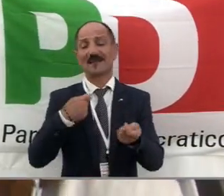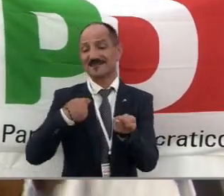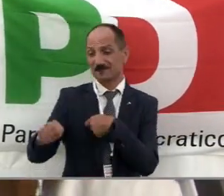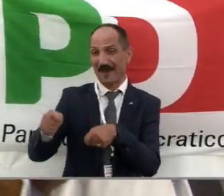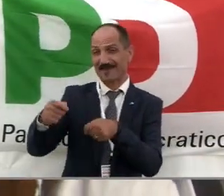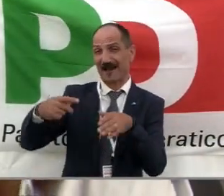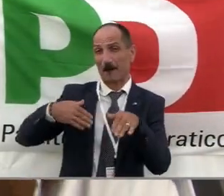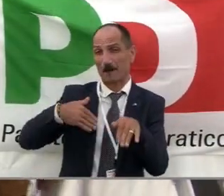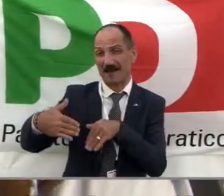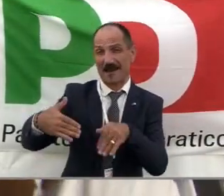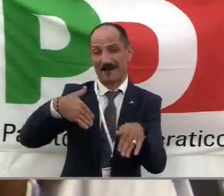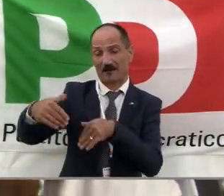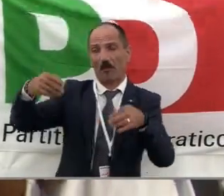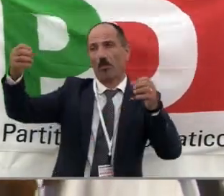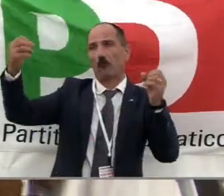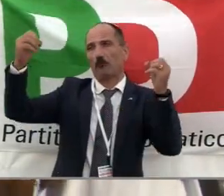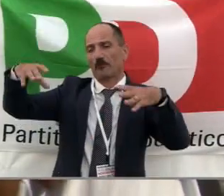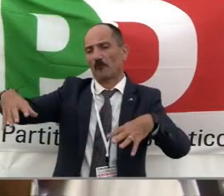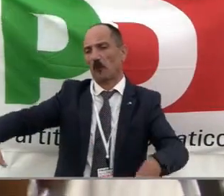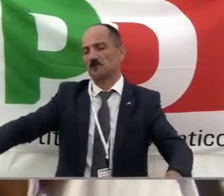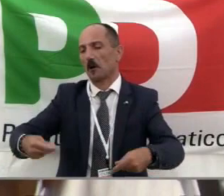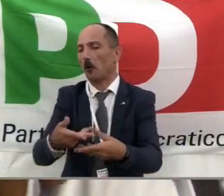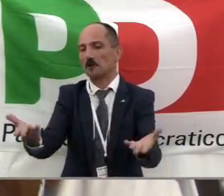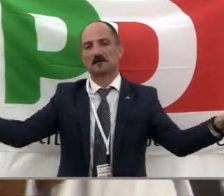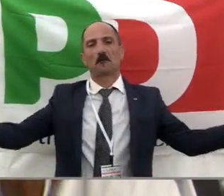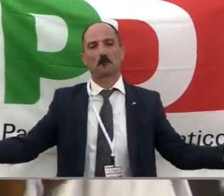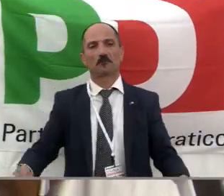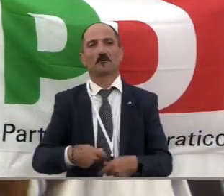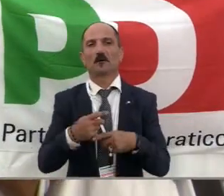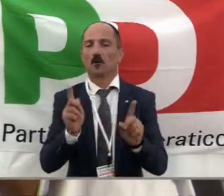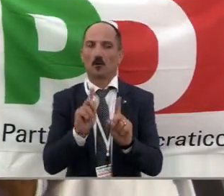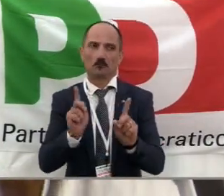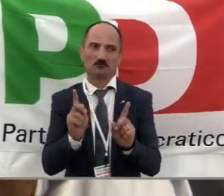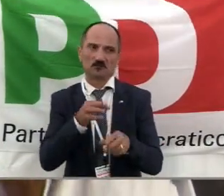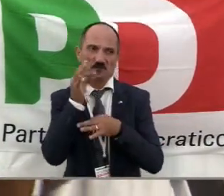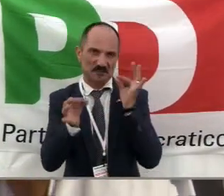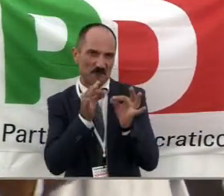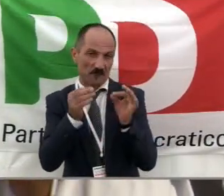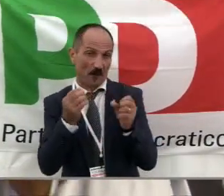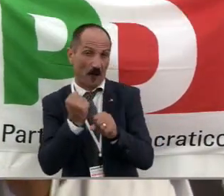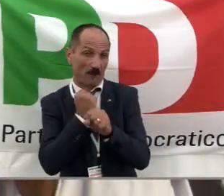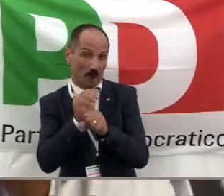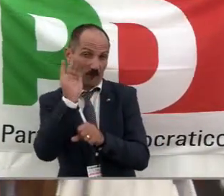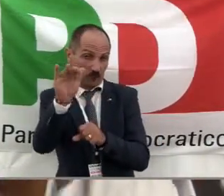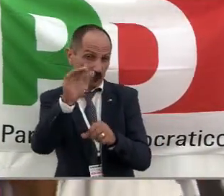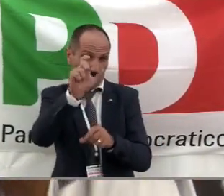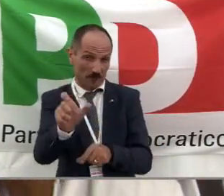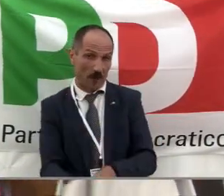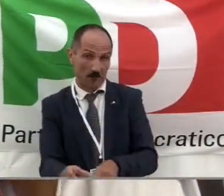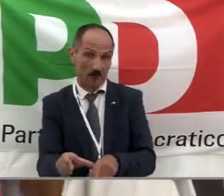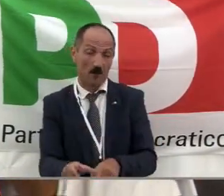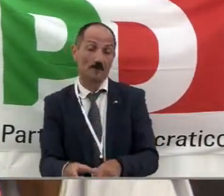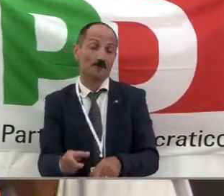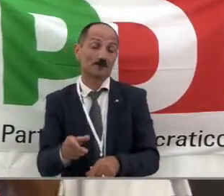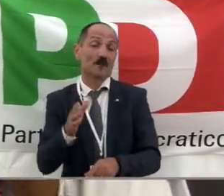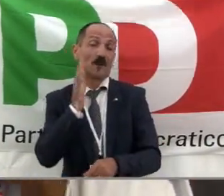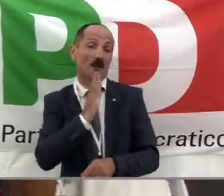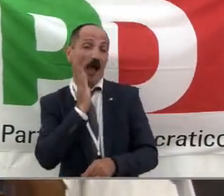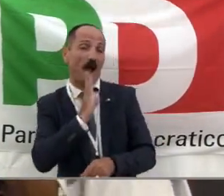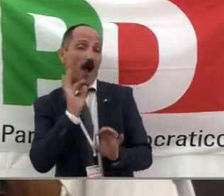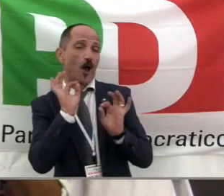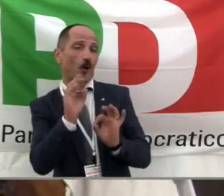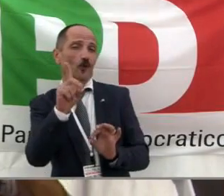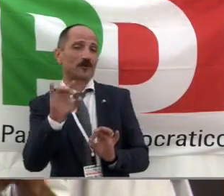Spendere miliardi a pioggia così non vuol dire lavorare sul futuro del paese. E caro Di Maio, altro